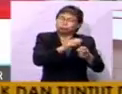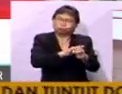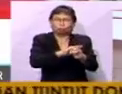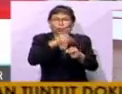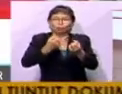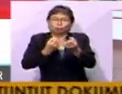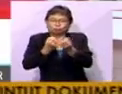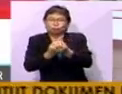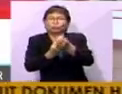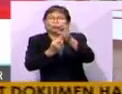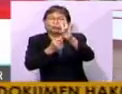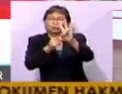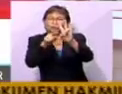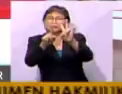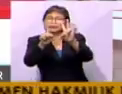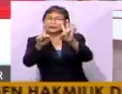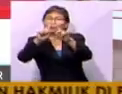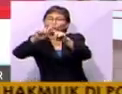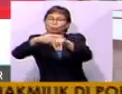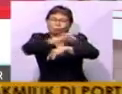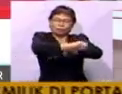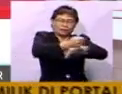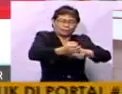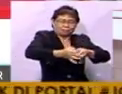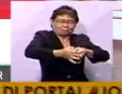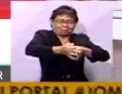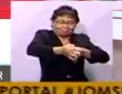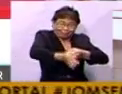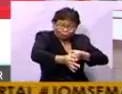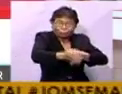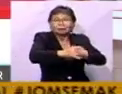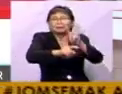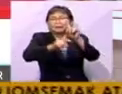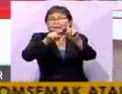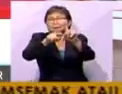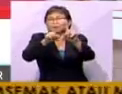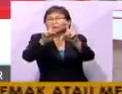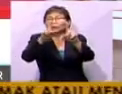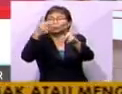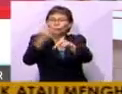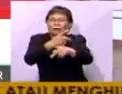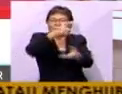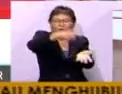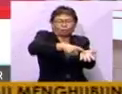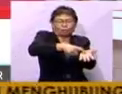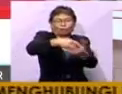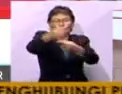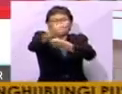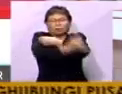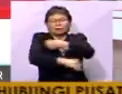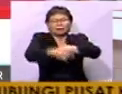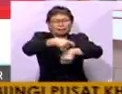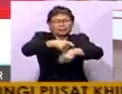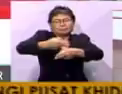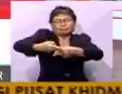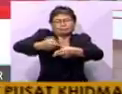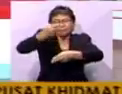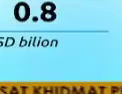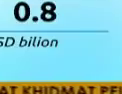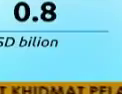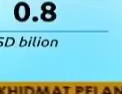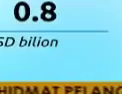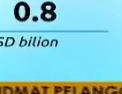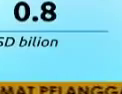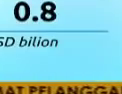membiayai 7.1 bulan import tertangguh dan 1.1 kali hutang luar negara jangka pendek.